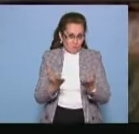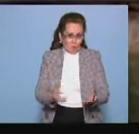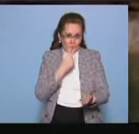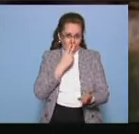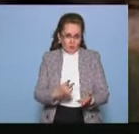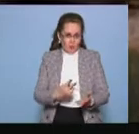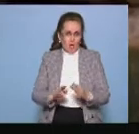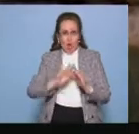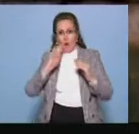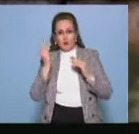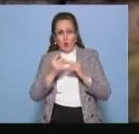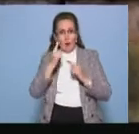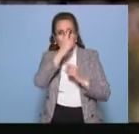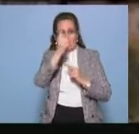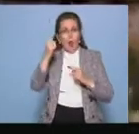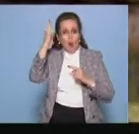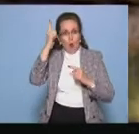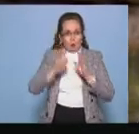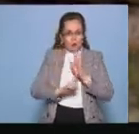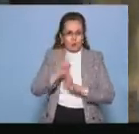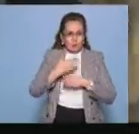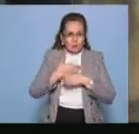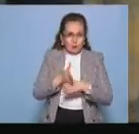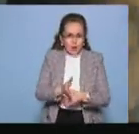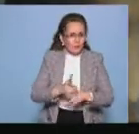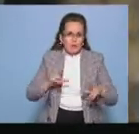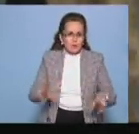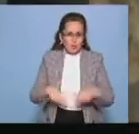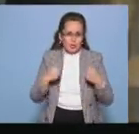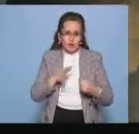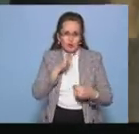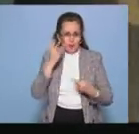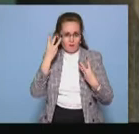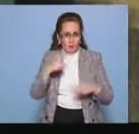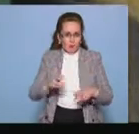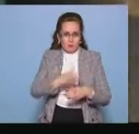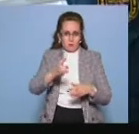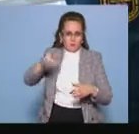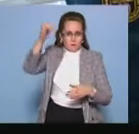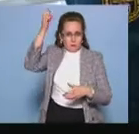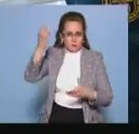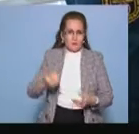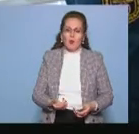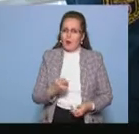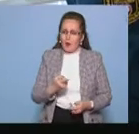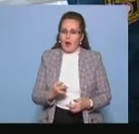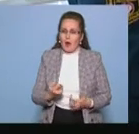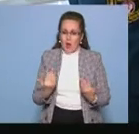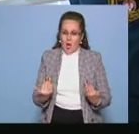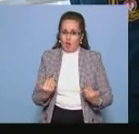как обшивка потолка начинает тлеть. От огня не спасает даже современный дымоход из сэндвич-трубы. Согласно действующим